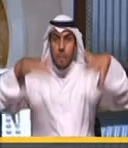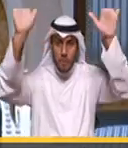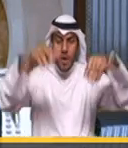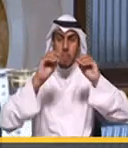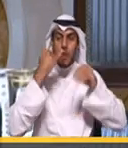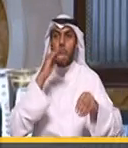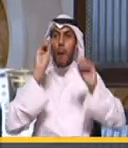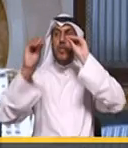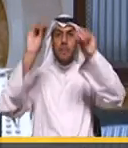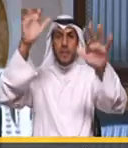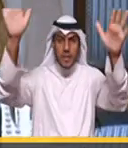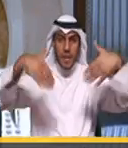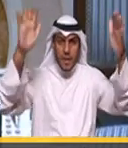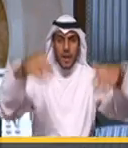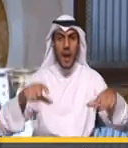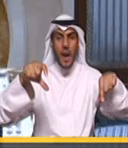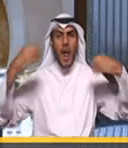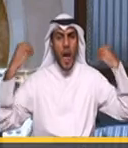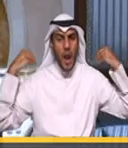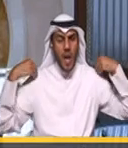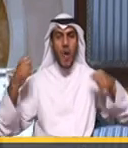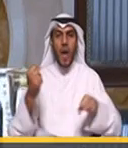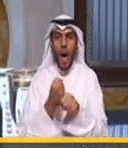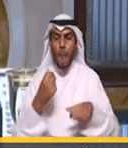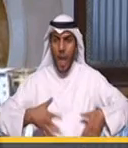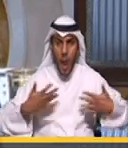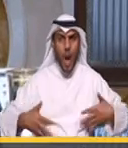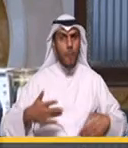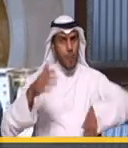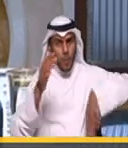خليهم في الرياضة وفي اللعب وفي.